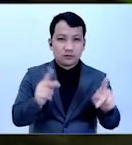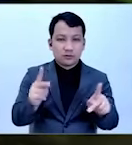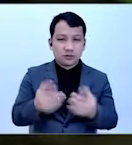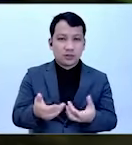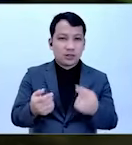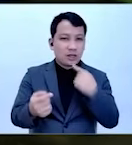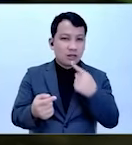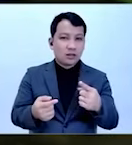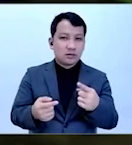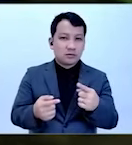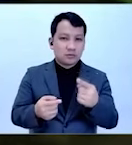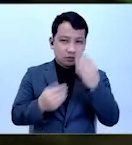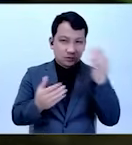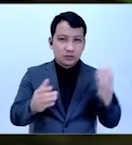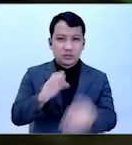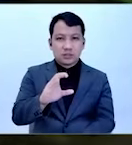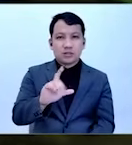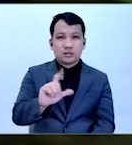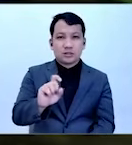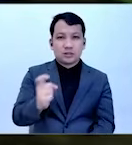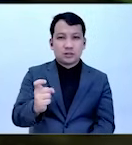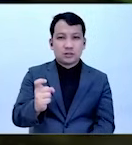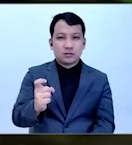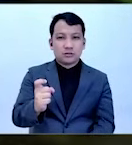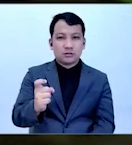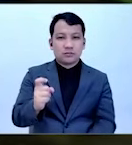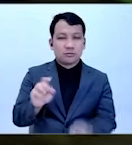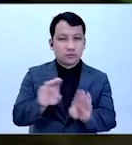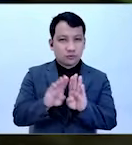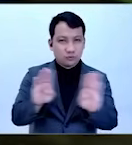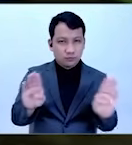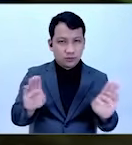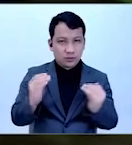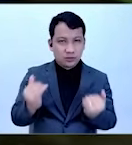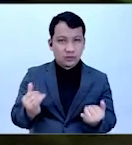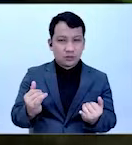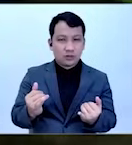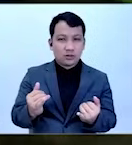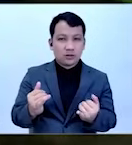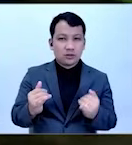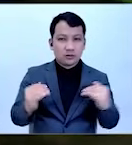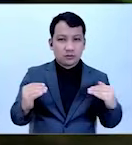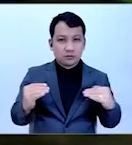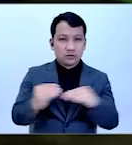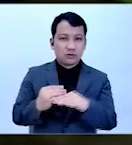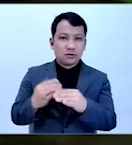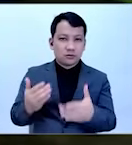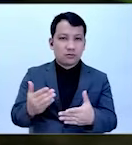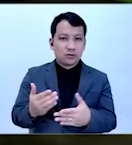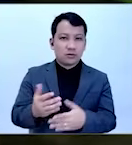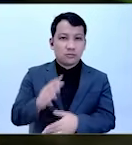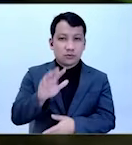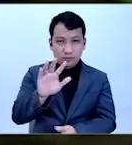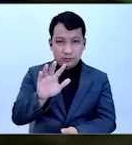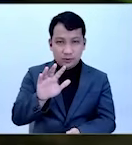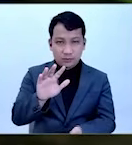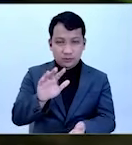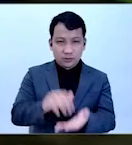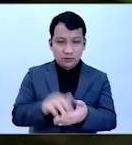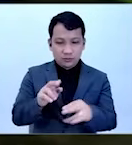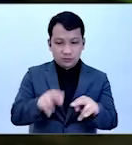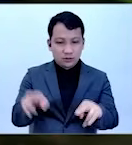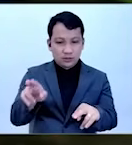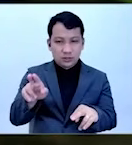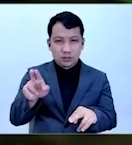sa pamunuan ng Calax, simula ng buksan itong naturang interchange ay 5,000 karagdagang sasakyan